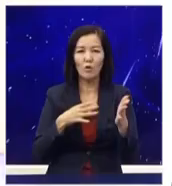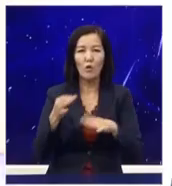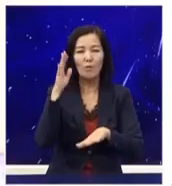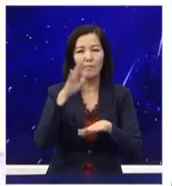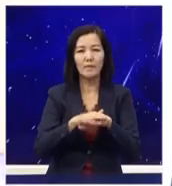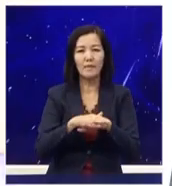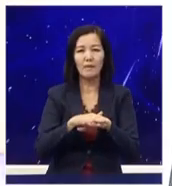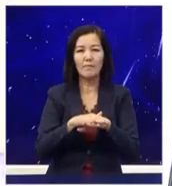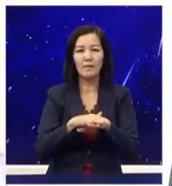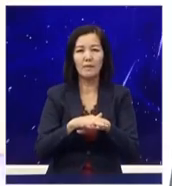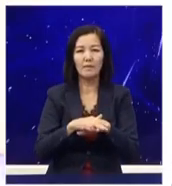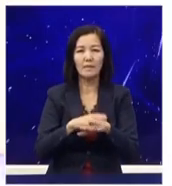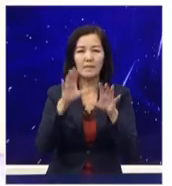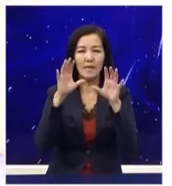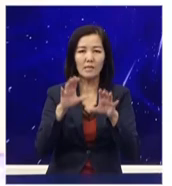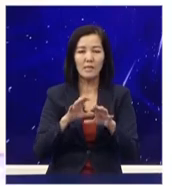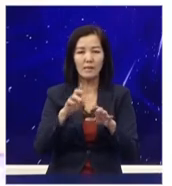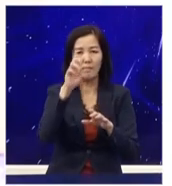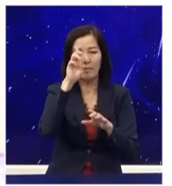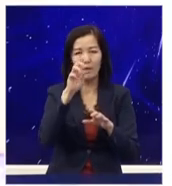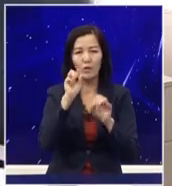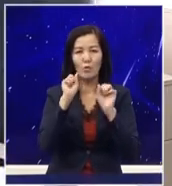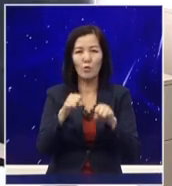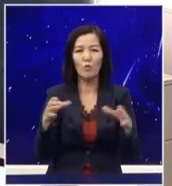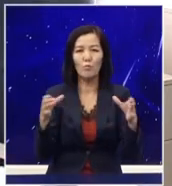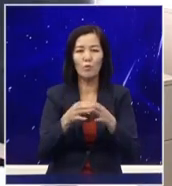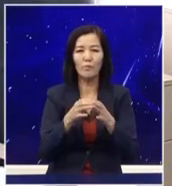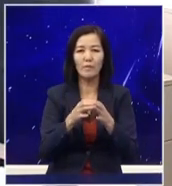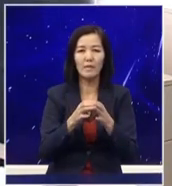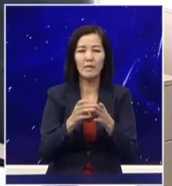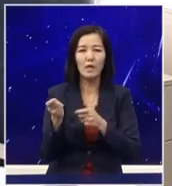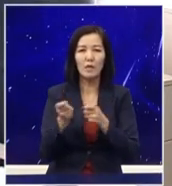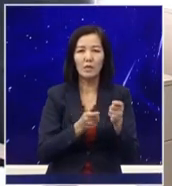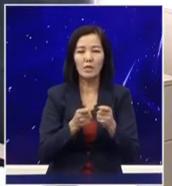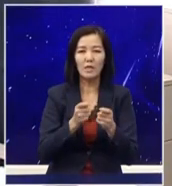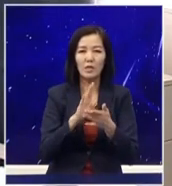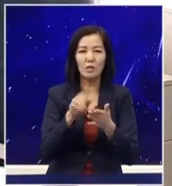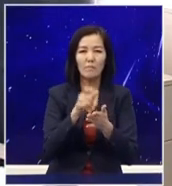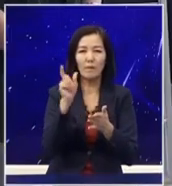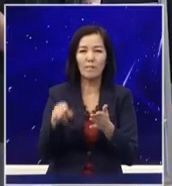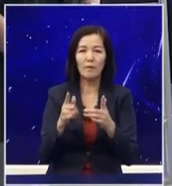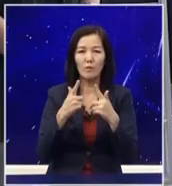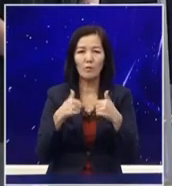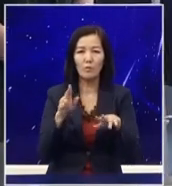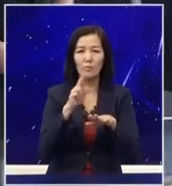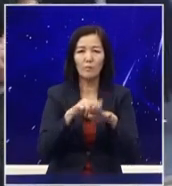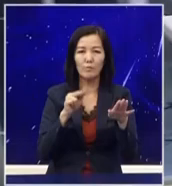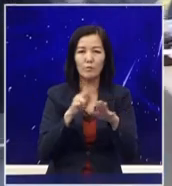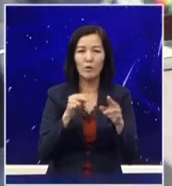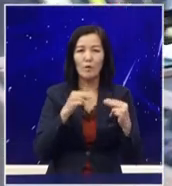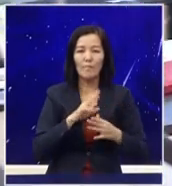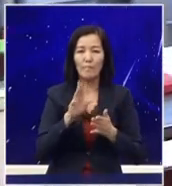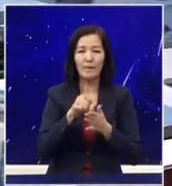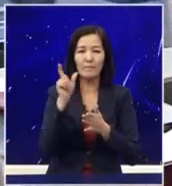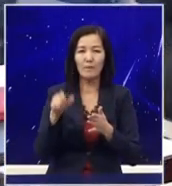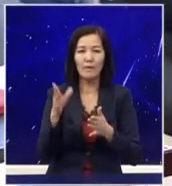етуде. Облыс әкімі аппаратының заң мемлекеттік құқықтық бөлімінің жетекшісі маманы, ұйымдастыру инспекторлық жұмыс бөлімінің